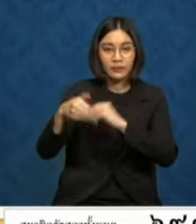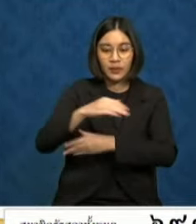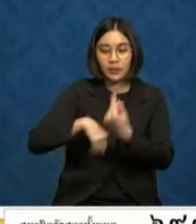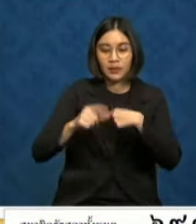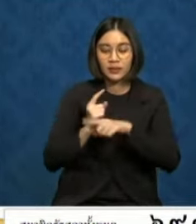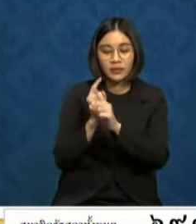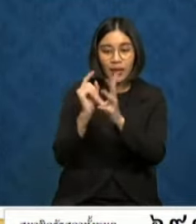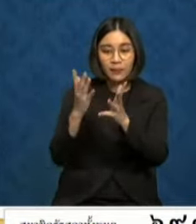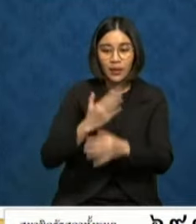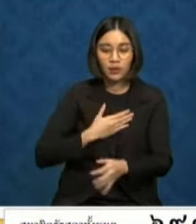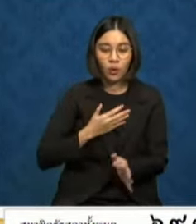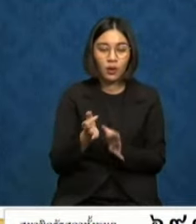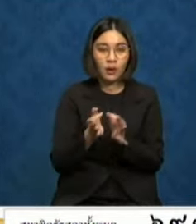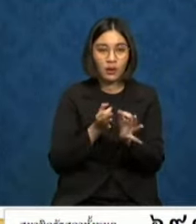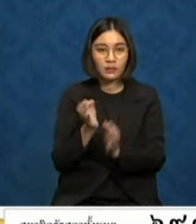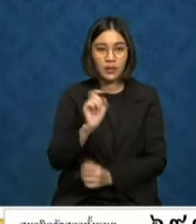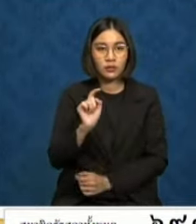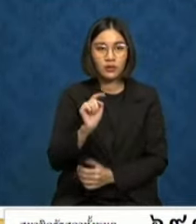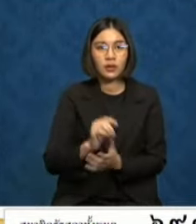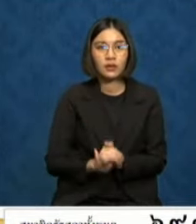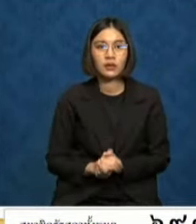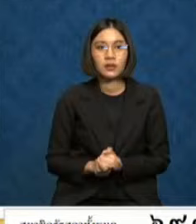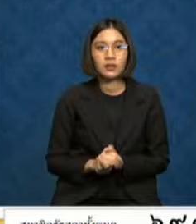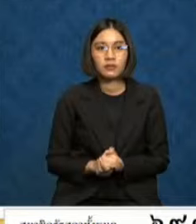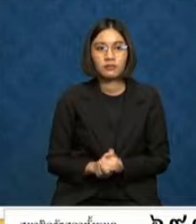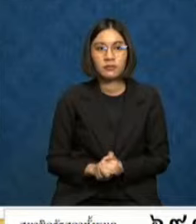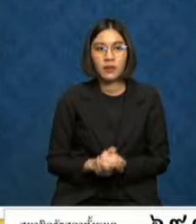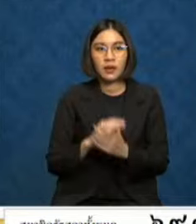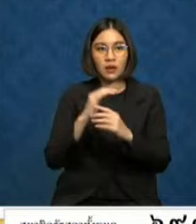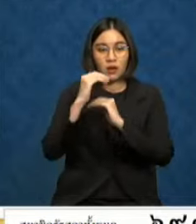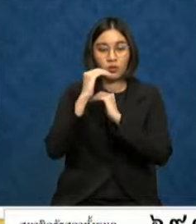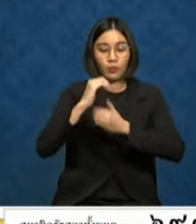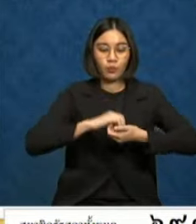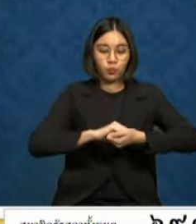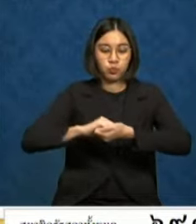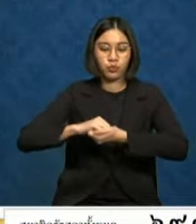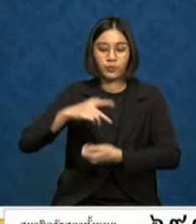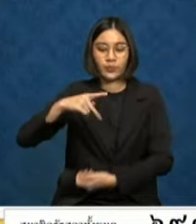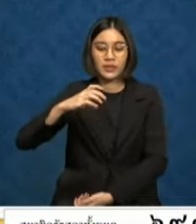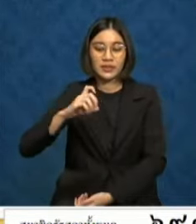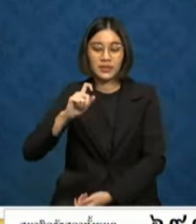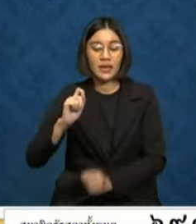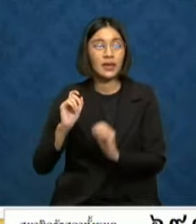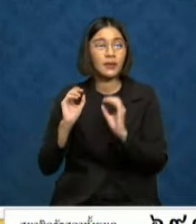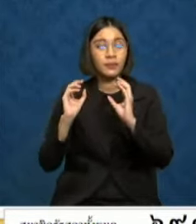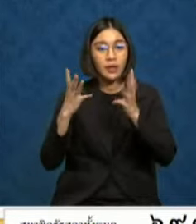ได้ขออนุญาตเรียนว่าแม้จะไม่มีกรอบของความร่วมมือ PCA ก็ตาม